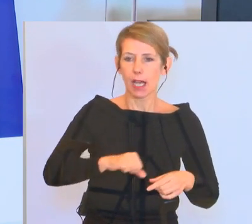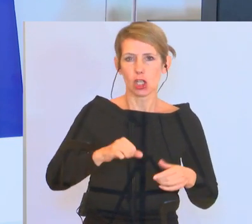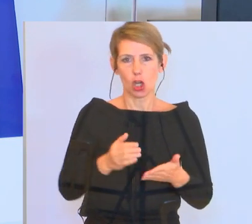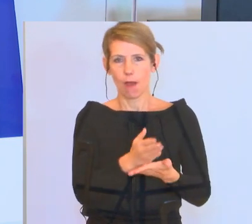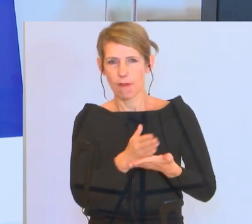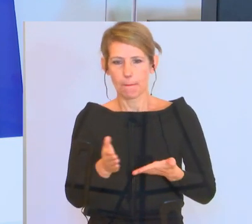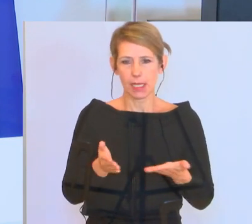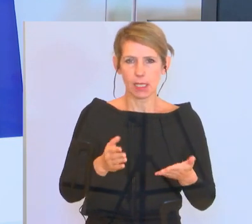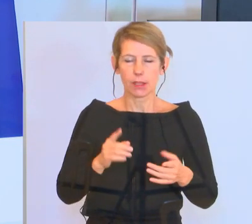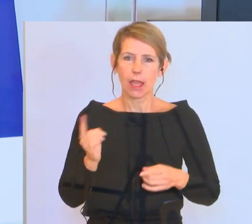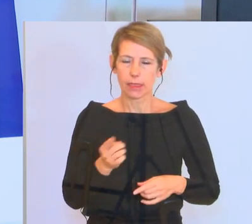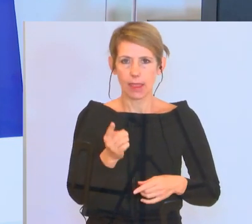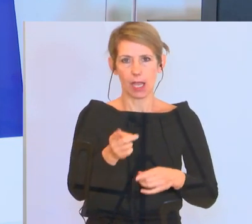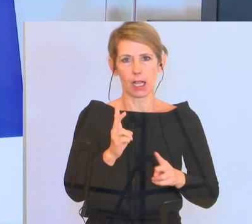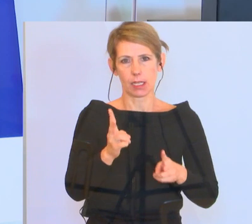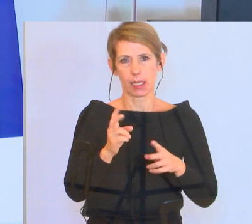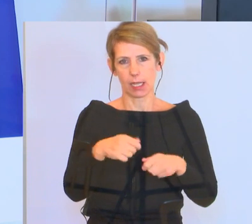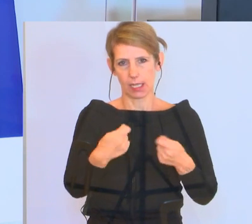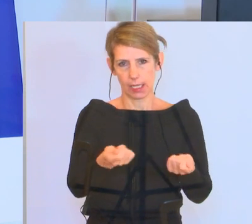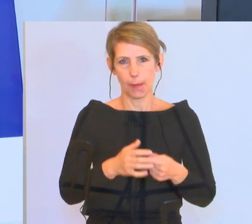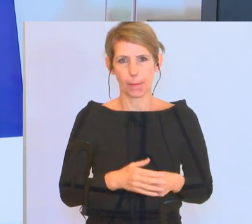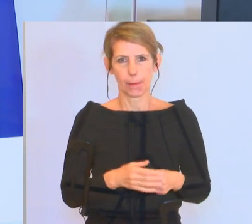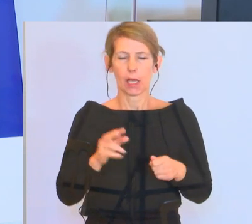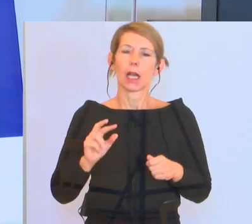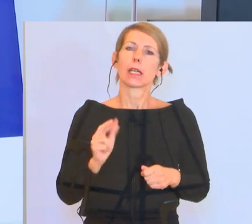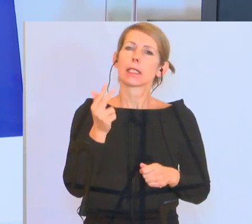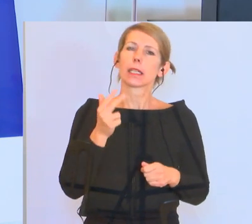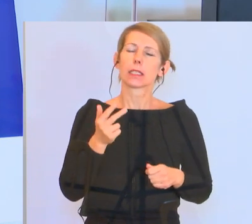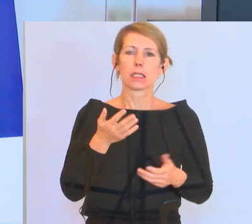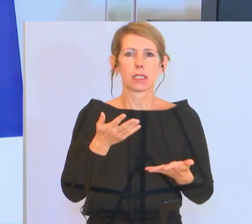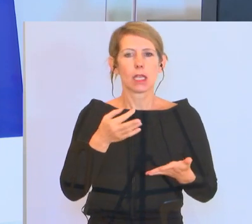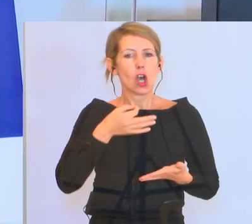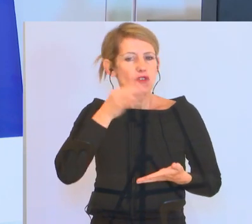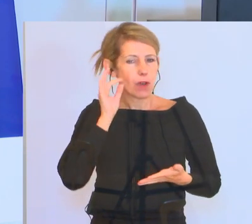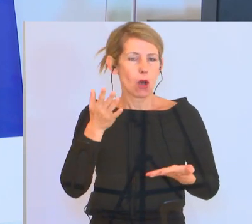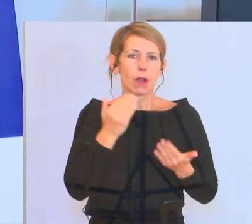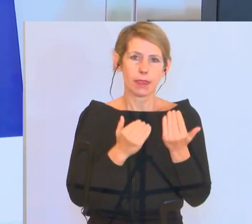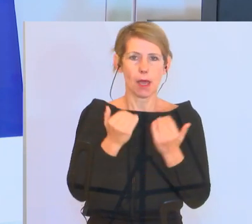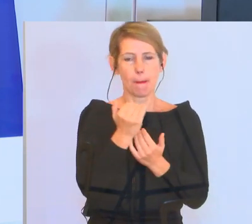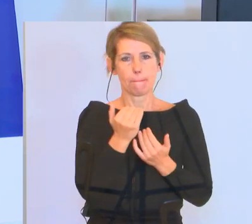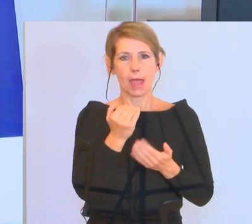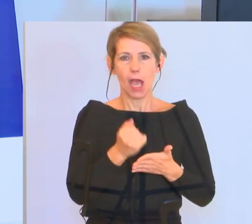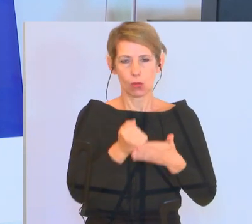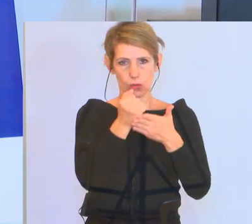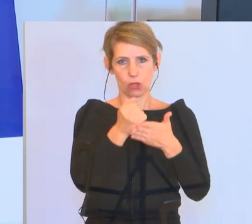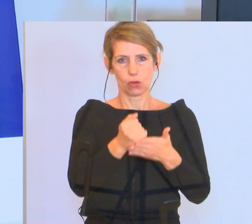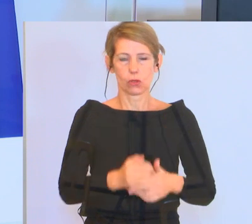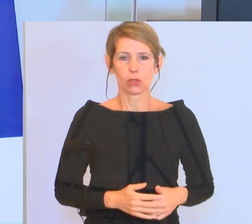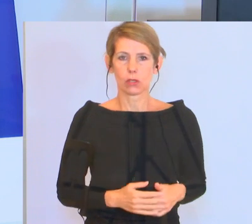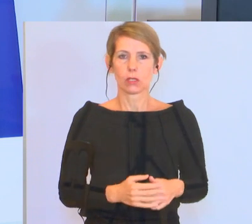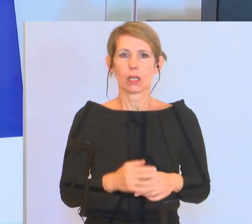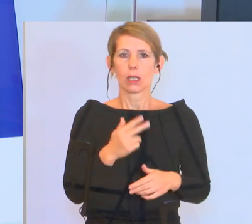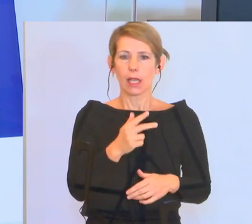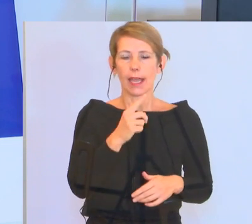Vermittlung nachhaltig zu ermöglichen. Drittens, Frauen überproportional zu unterstützen,